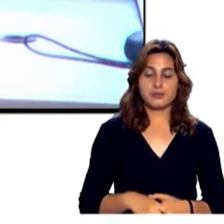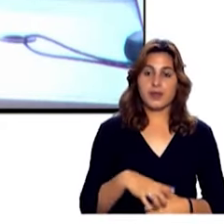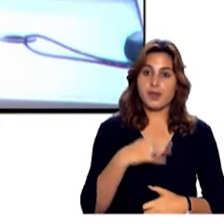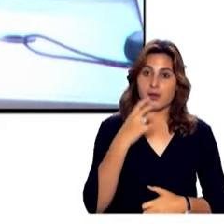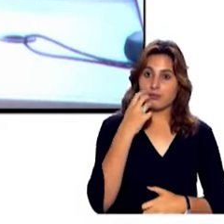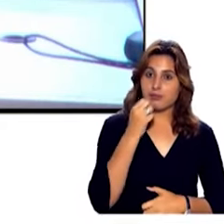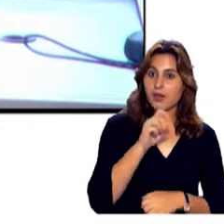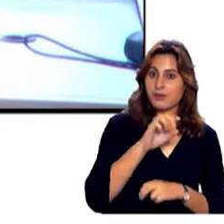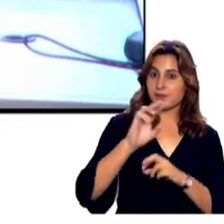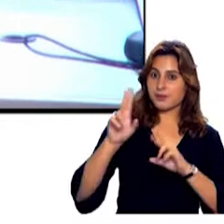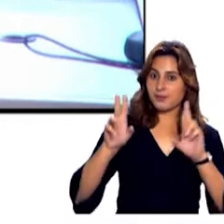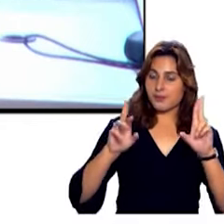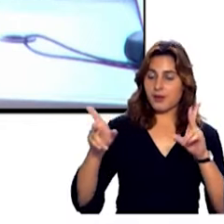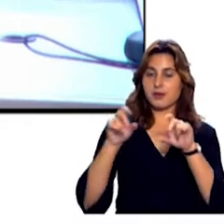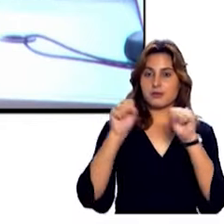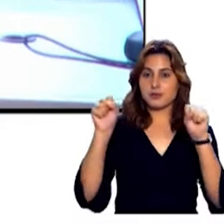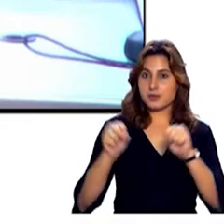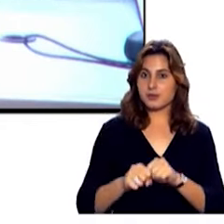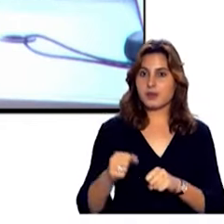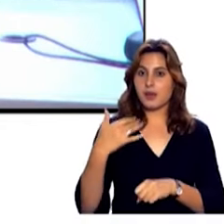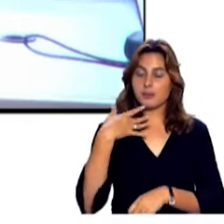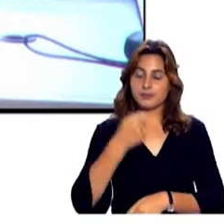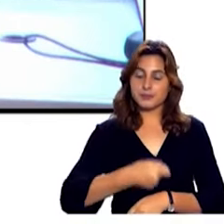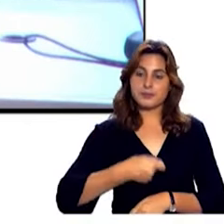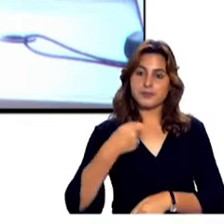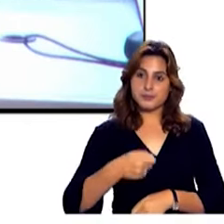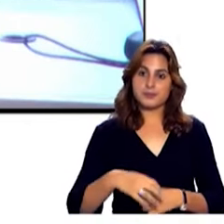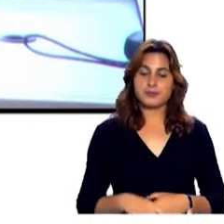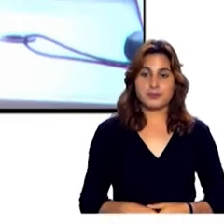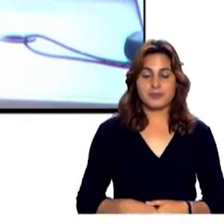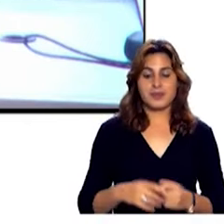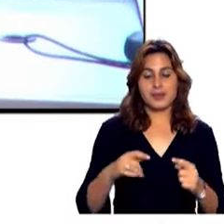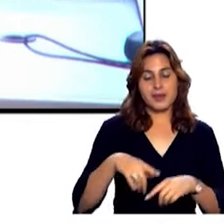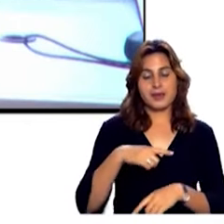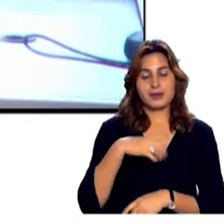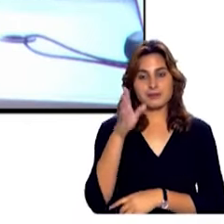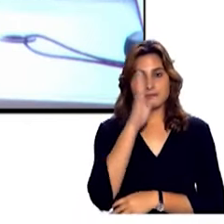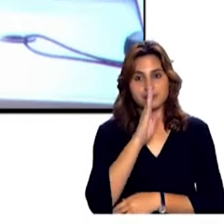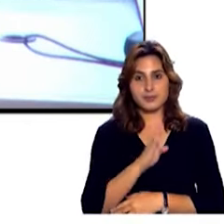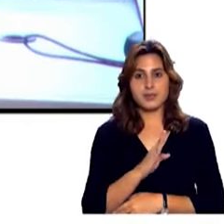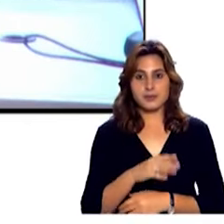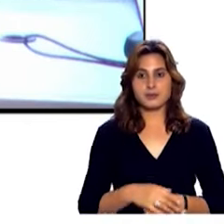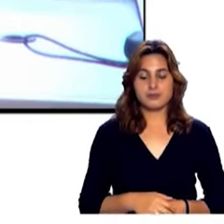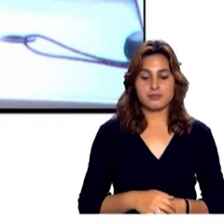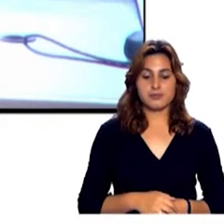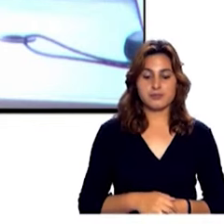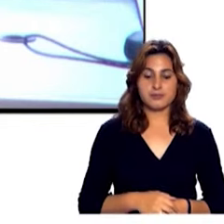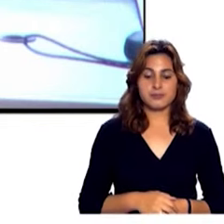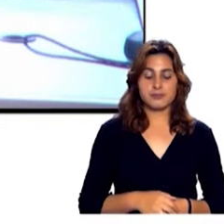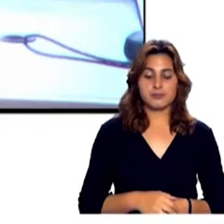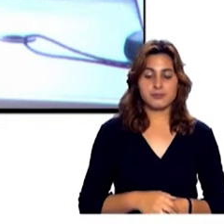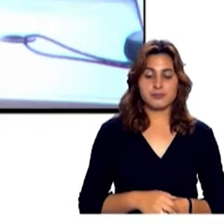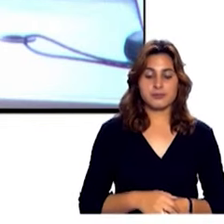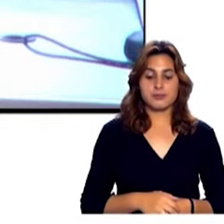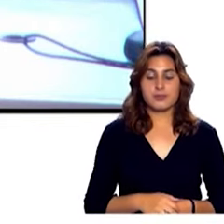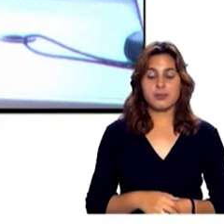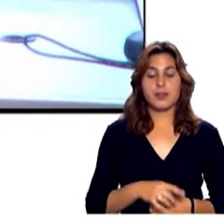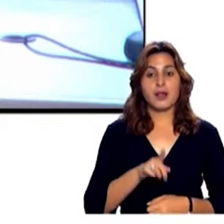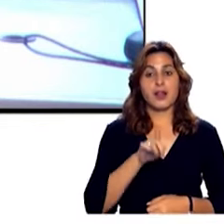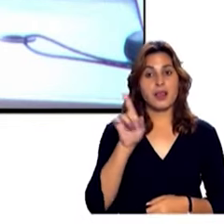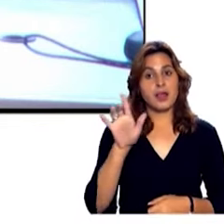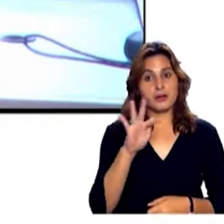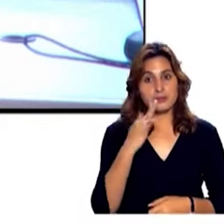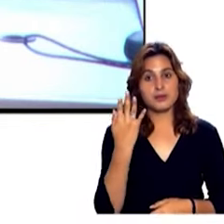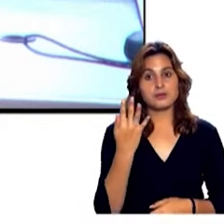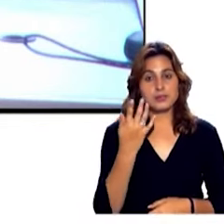brésil mais ce n'est pas non plus une question nouvelle Il se trouve qu'en France on a eu TRS rapidement